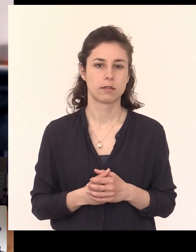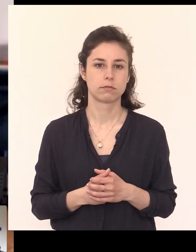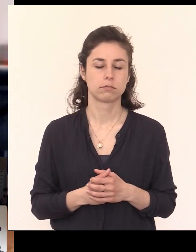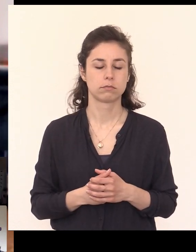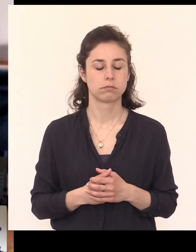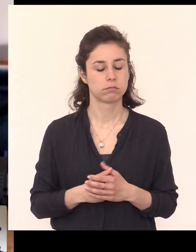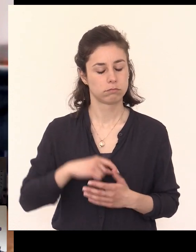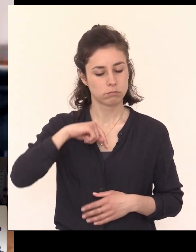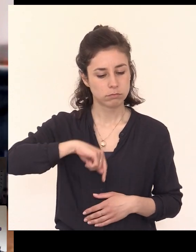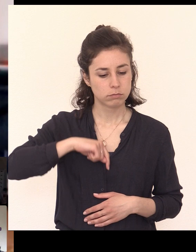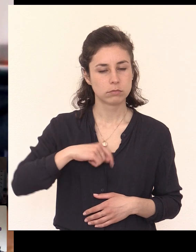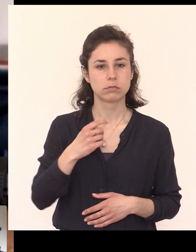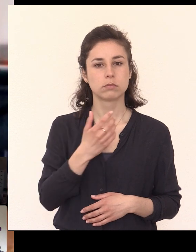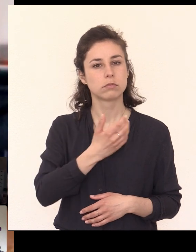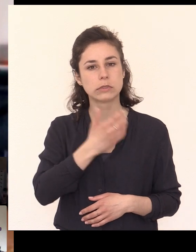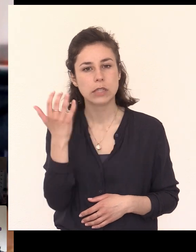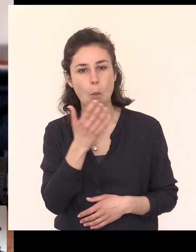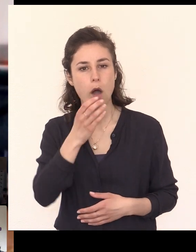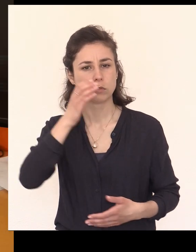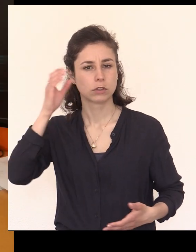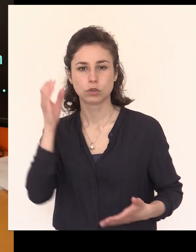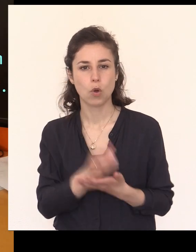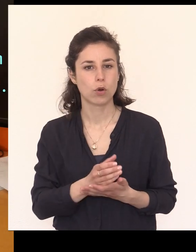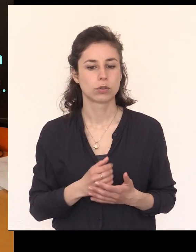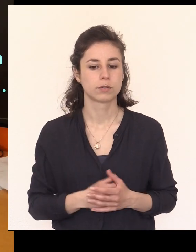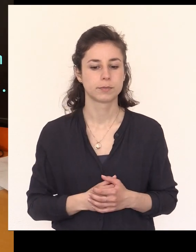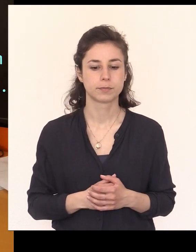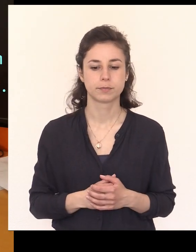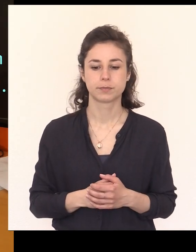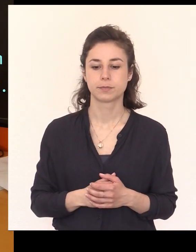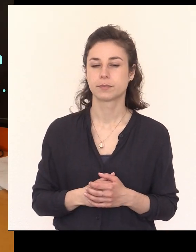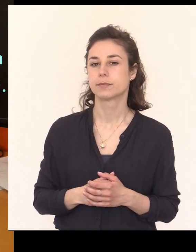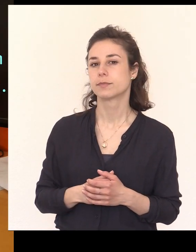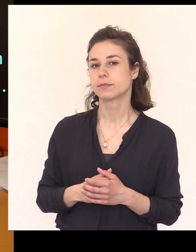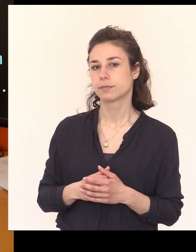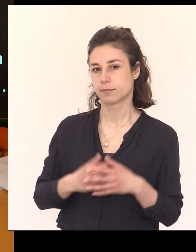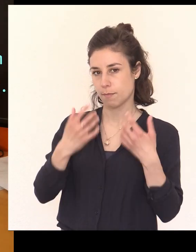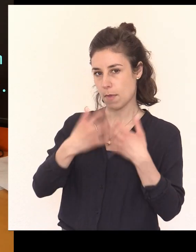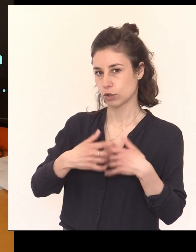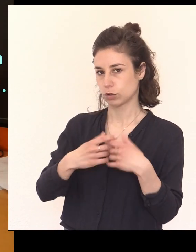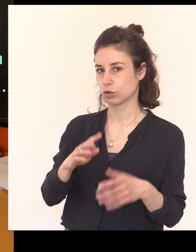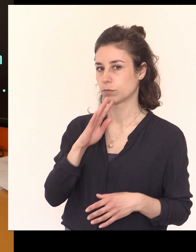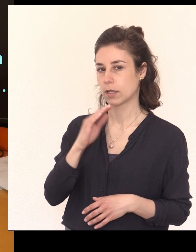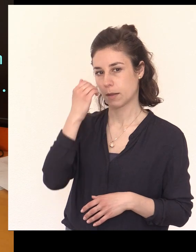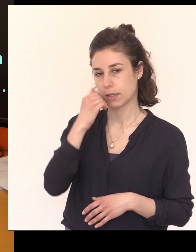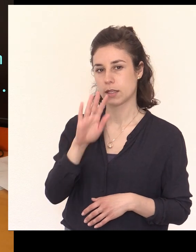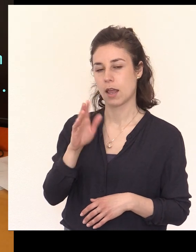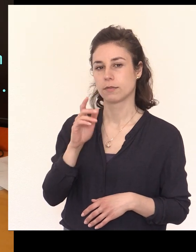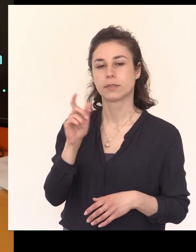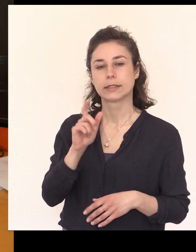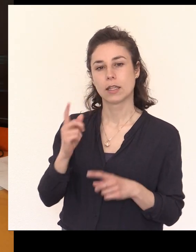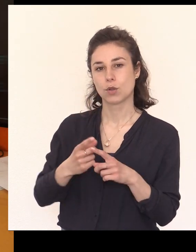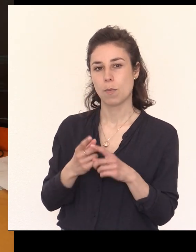Ich war wütend und enttäuscht. Angaben von Ihnen. Bitte halten Sie dazu Ihre Versichertennummer